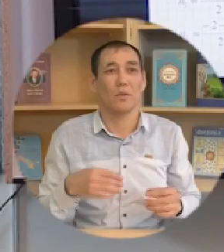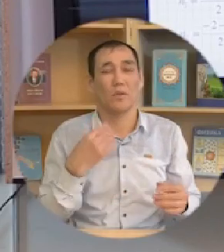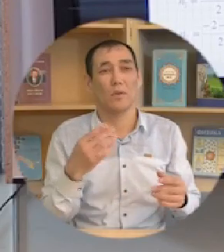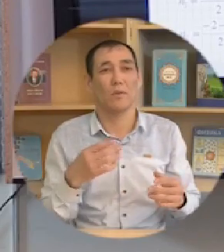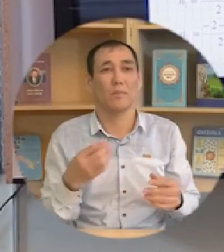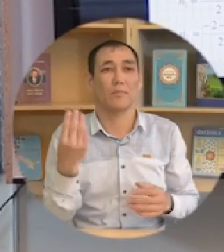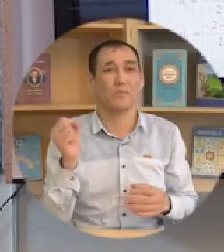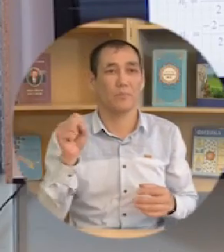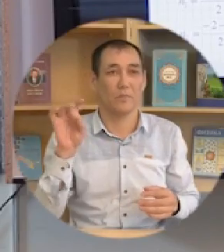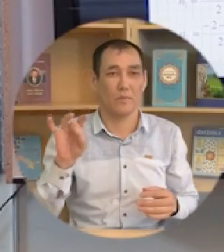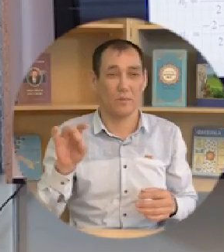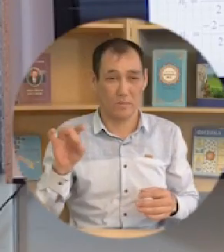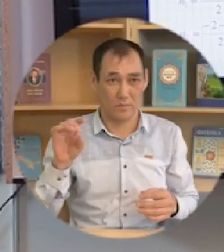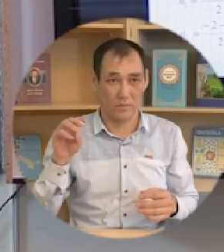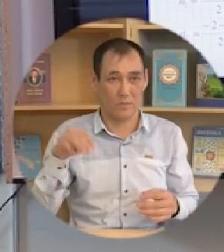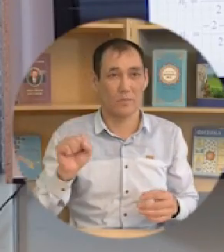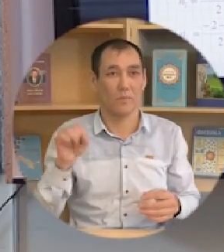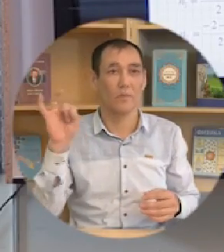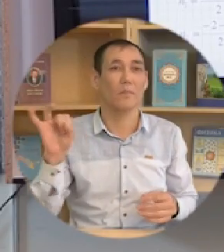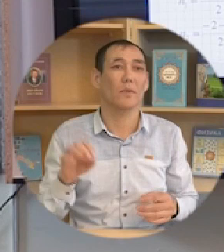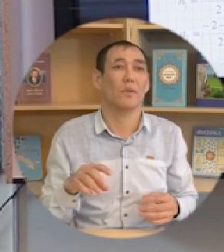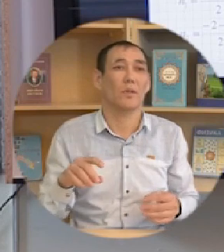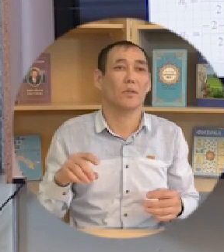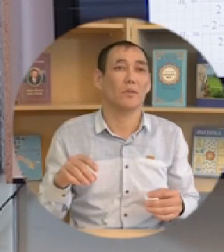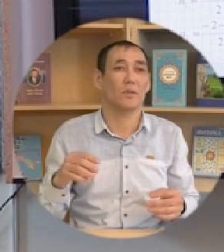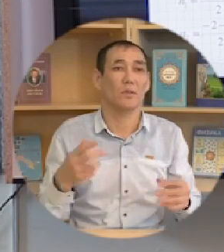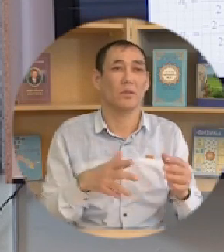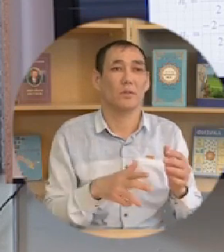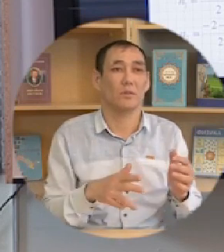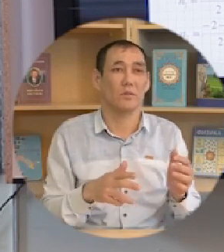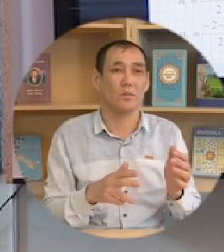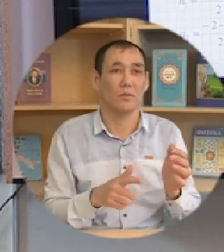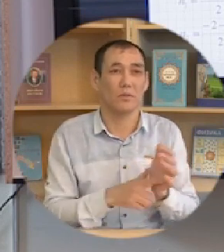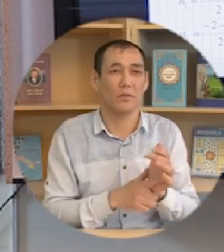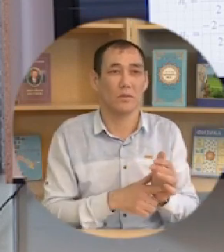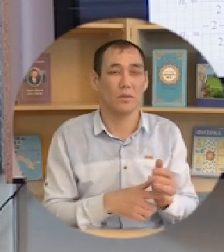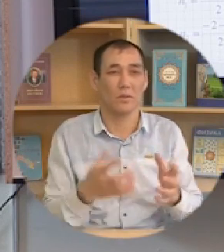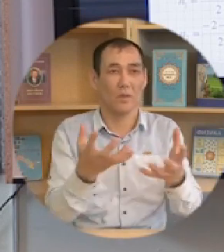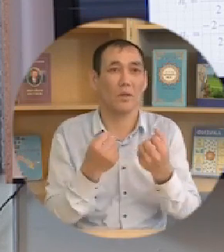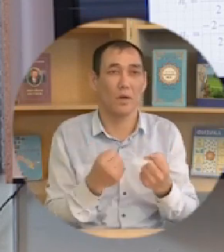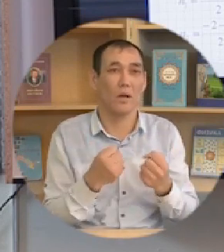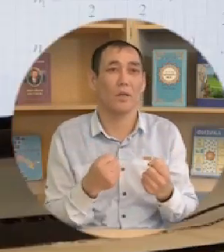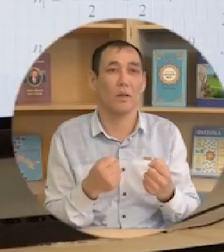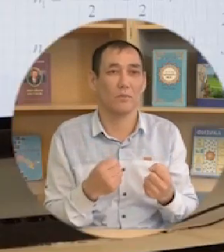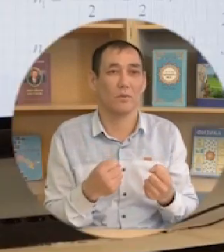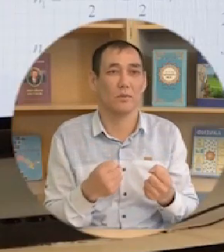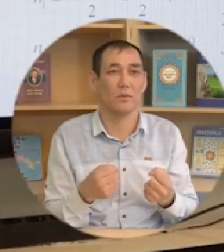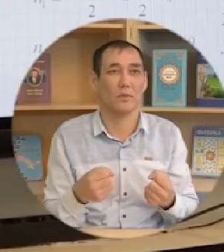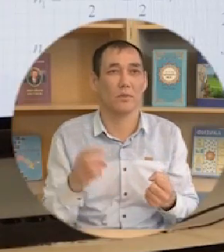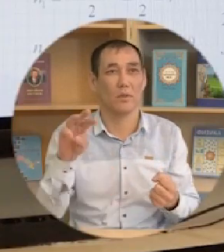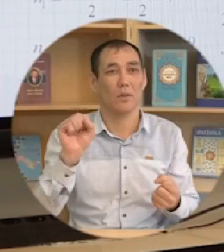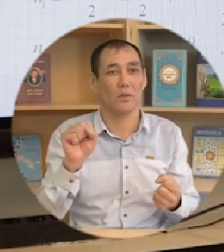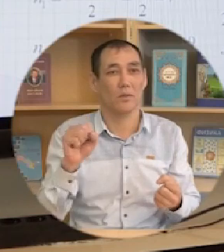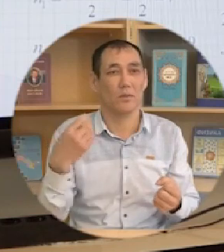шартын қанатландырушы шешім, біздер 7-ні аламыз. Бұл жерде 7-ні мәселенің